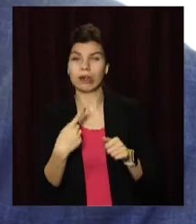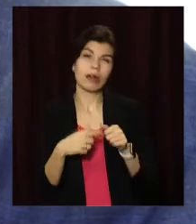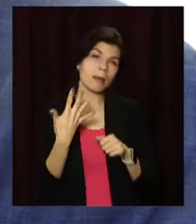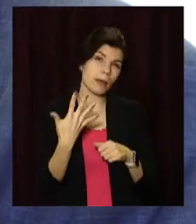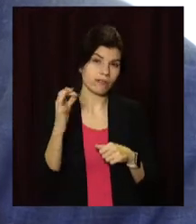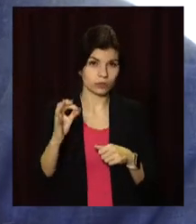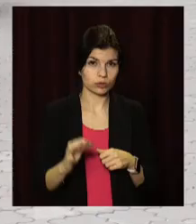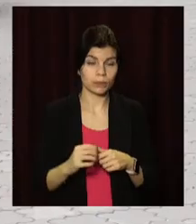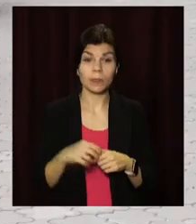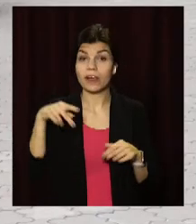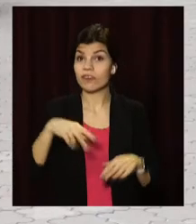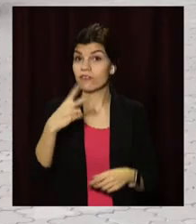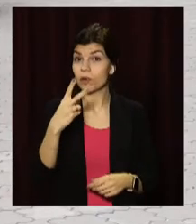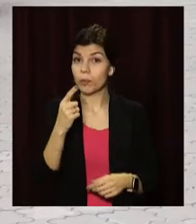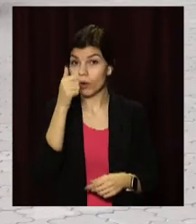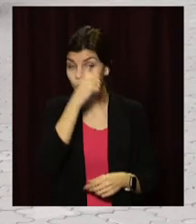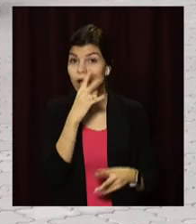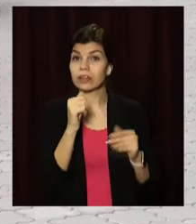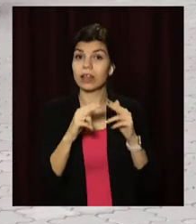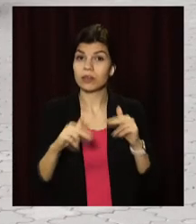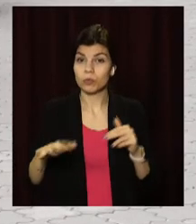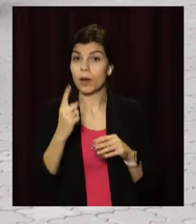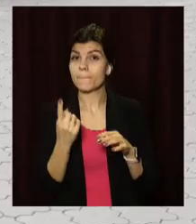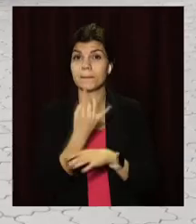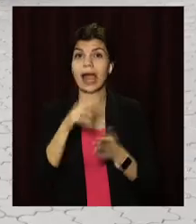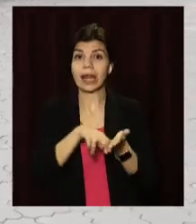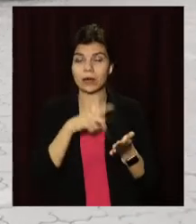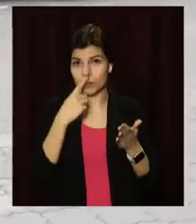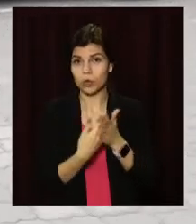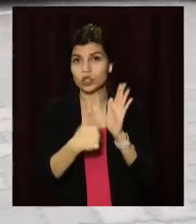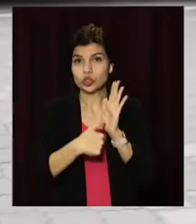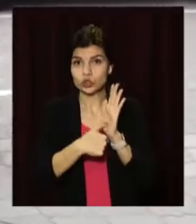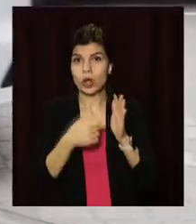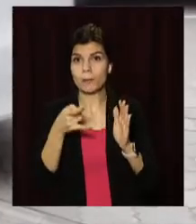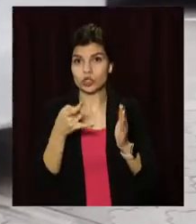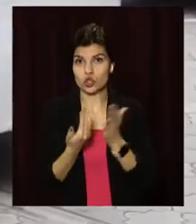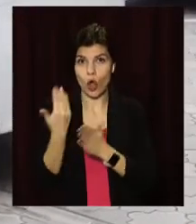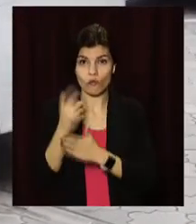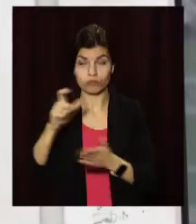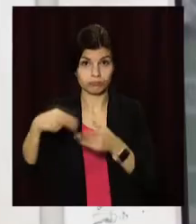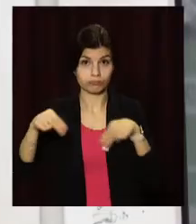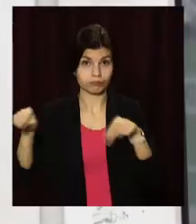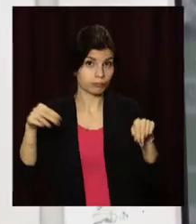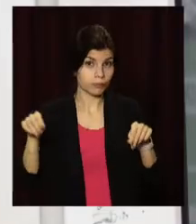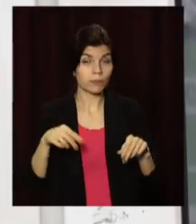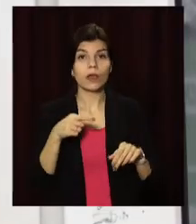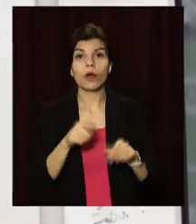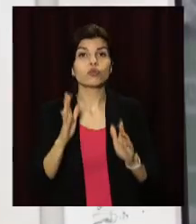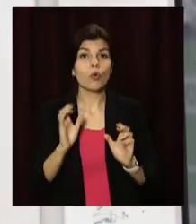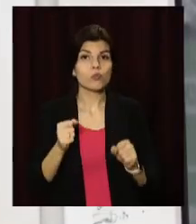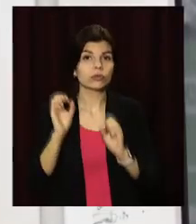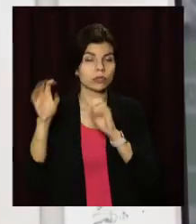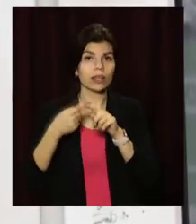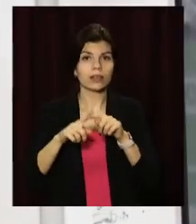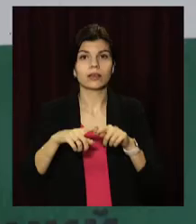3, 4 чи 5%. У 2021 році на Дніпропетровщині вперше зареєстрували понад 600 автівок. Поки це можна зробити лише